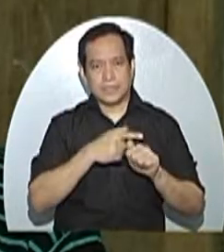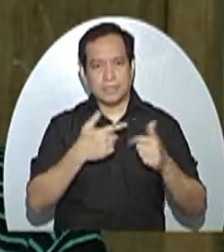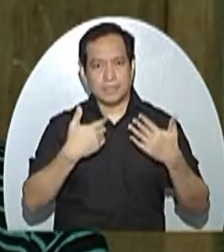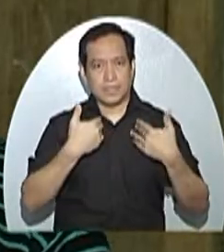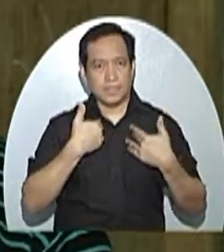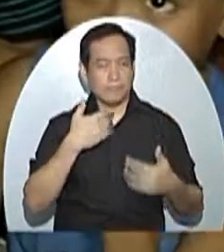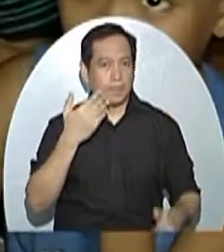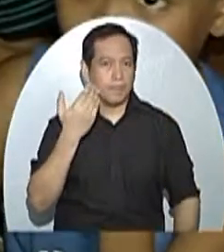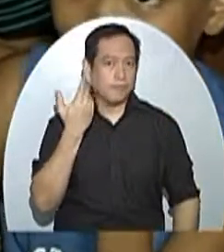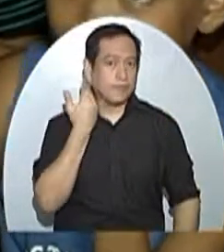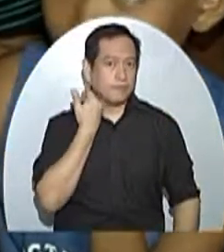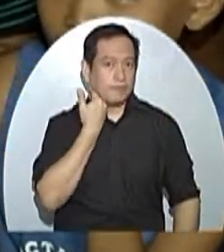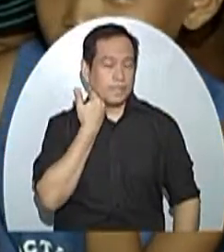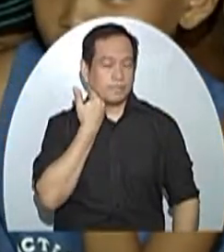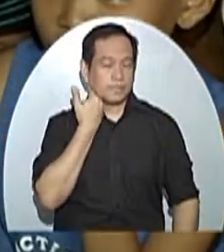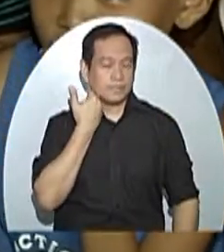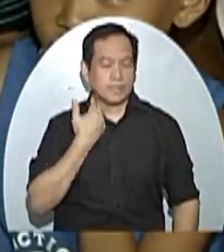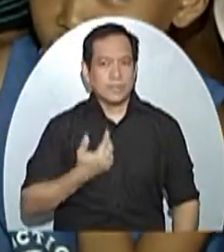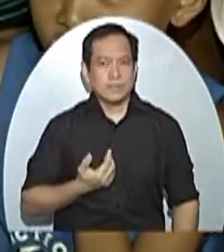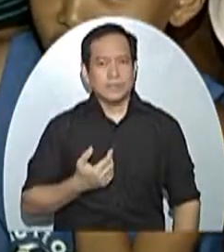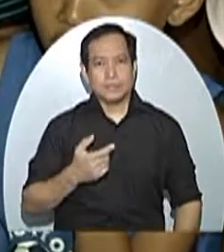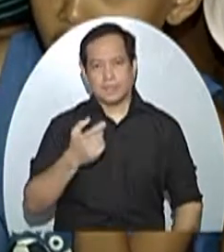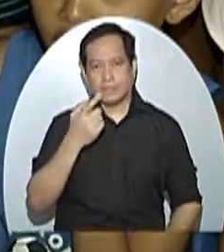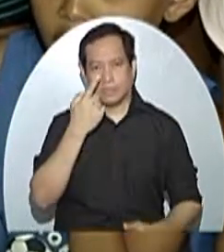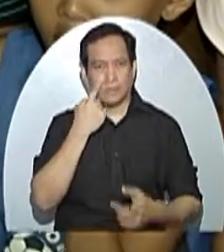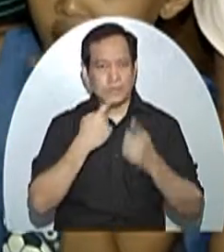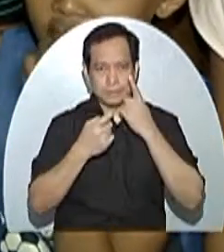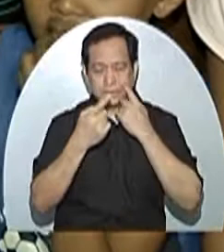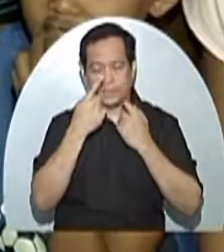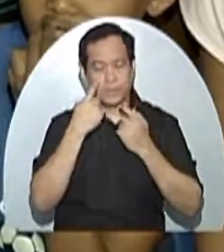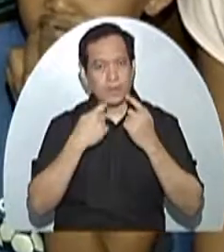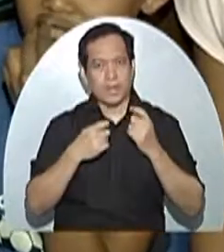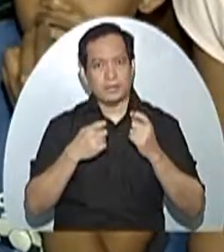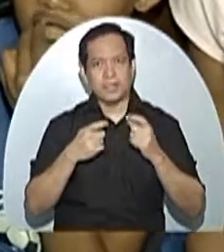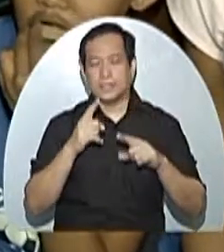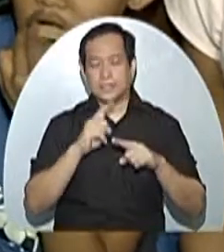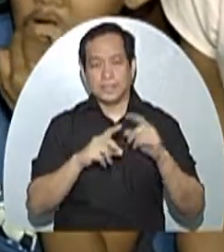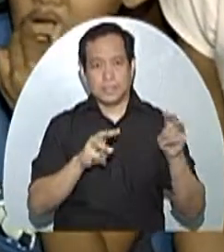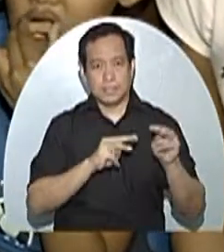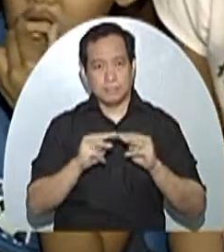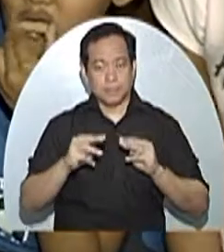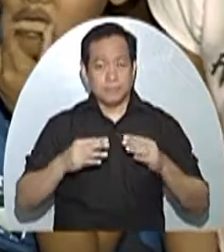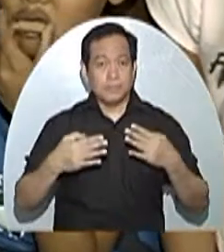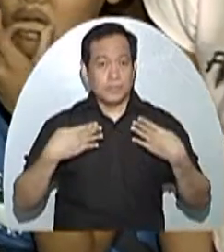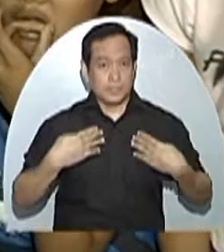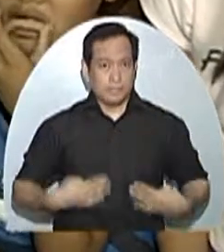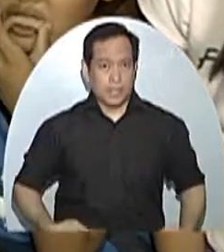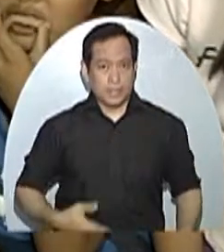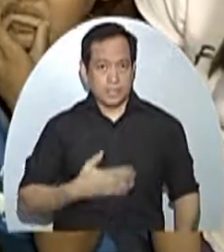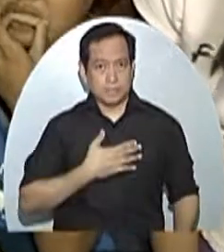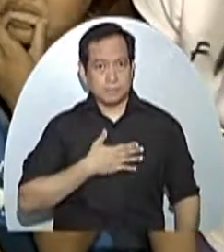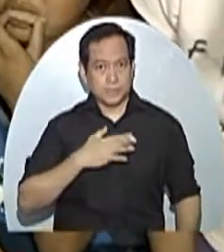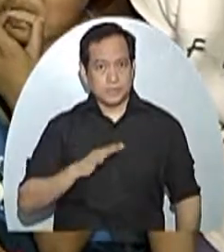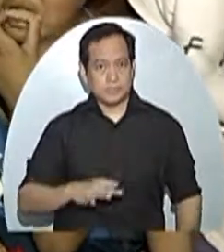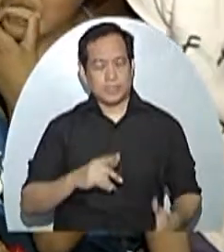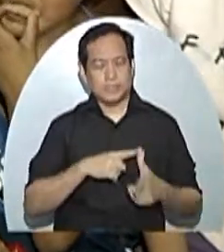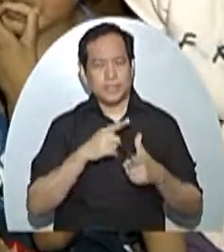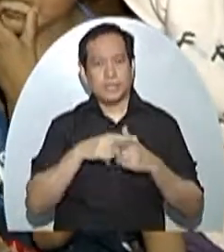siyang di na ano, kasi iyak siya ng iyak, tapos di na daw magalaw yung katawan niya. Kaya